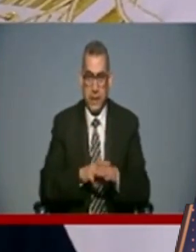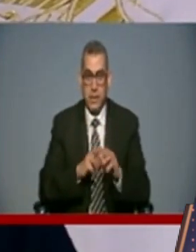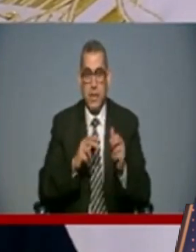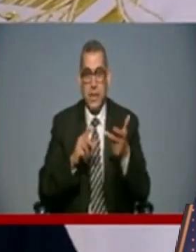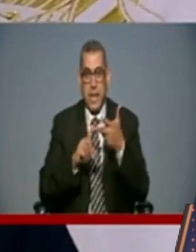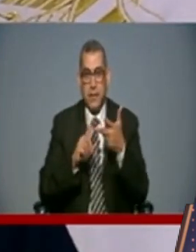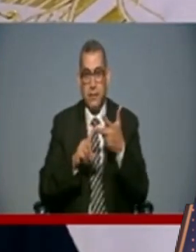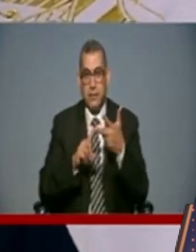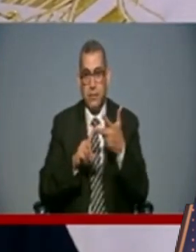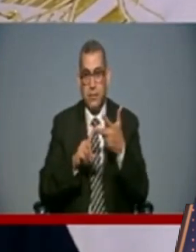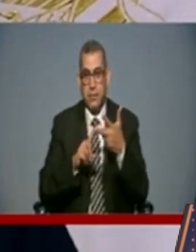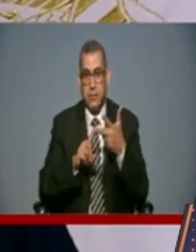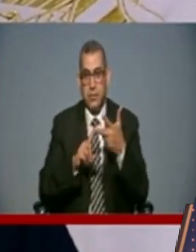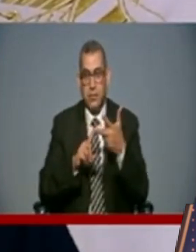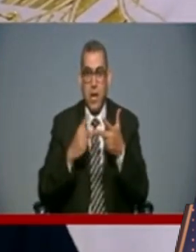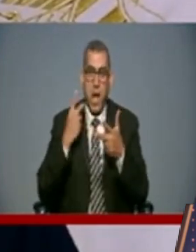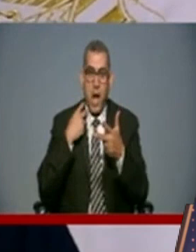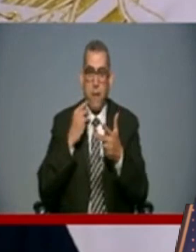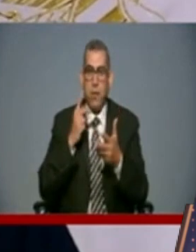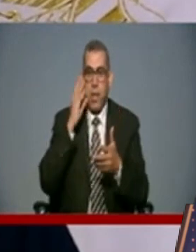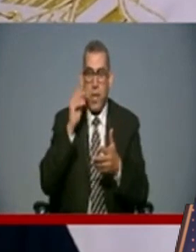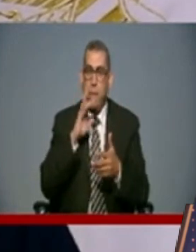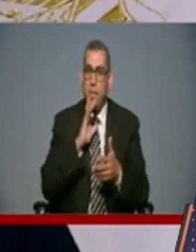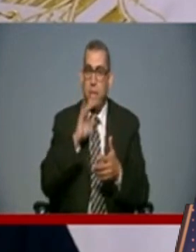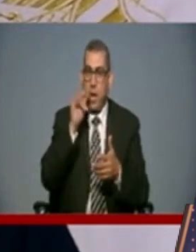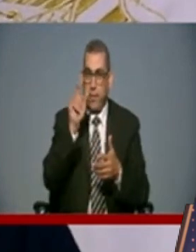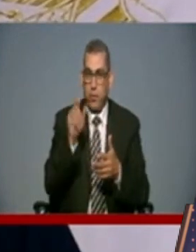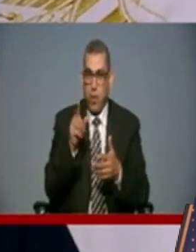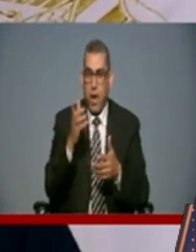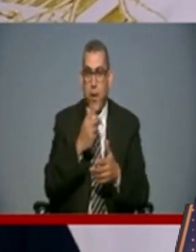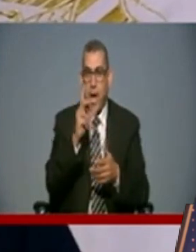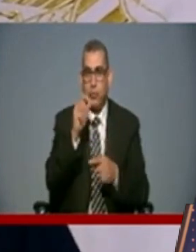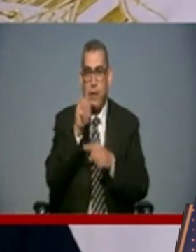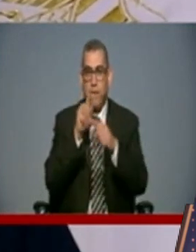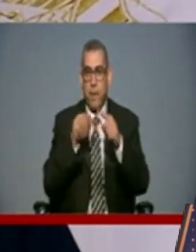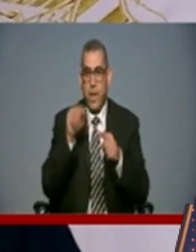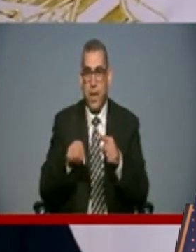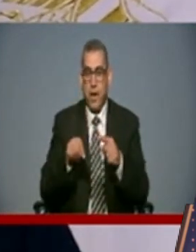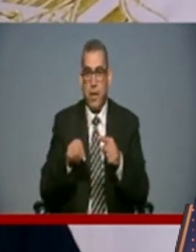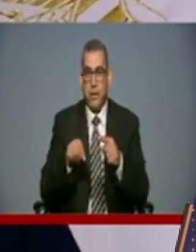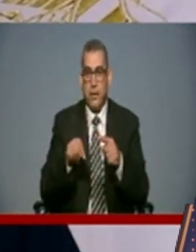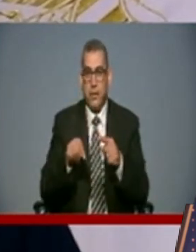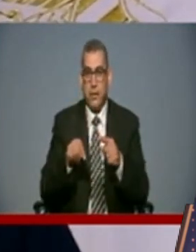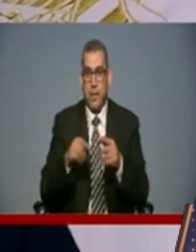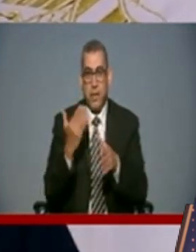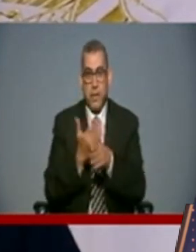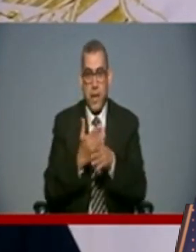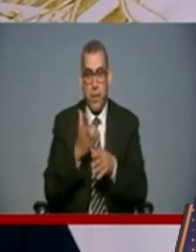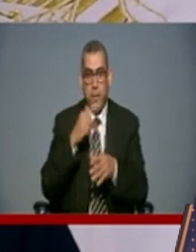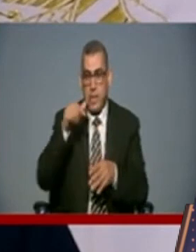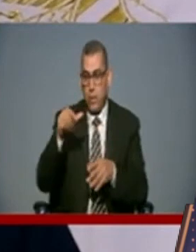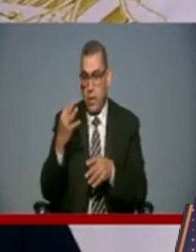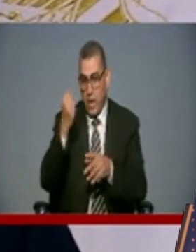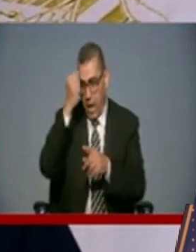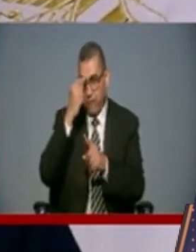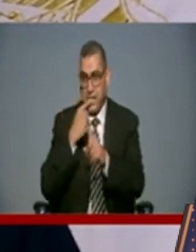وإتمام هذا المطار لتعظيم الموارد الاقتصادية والدخل القومي بمستهدفات